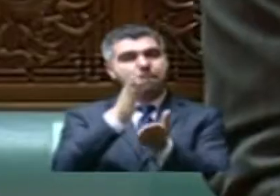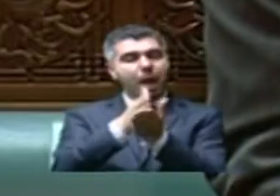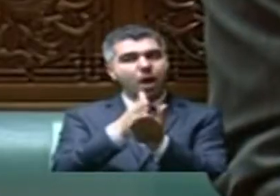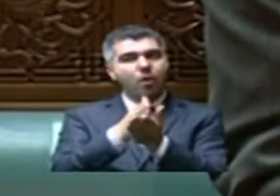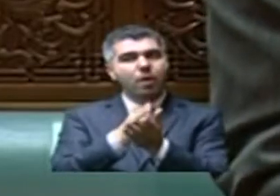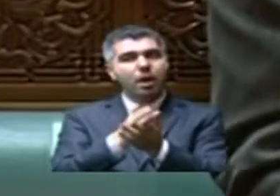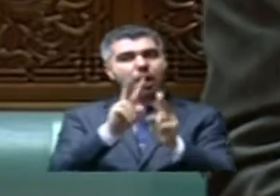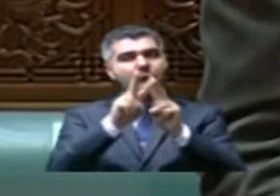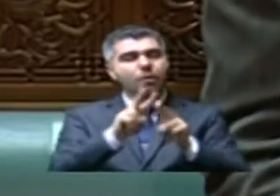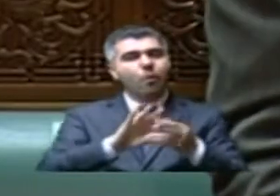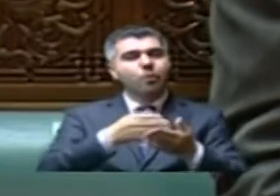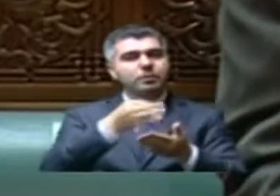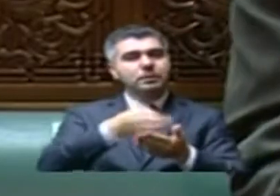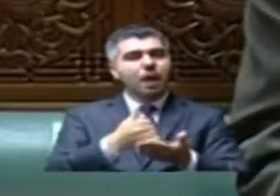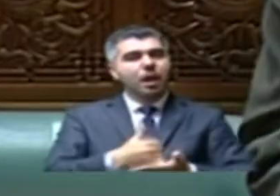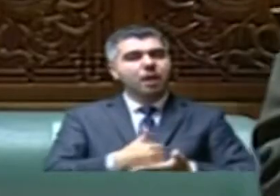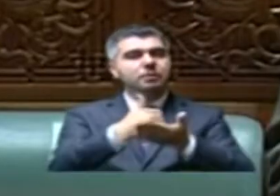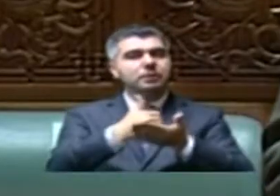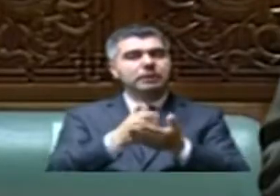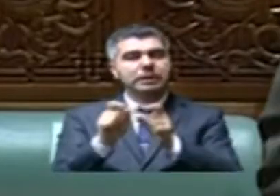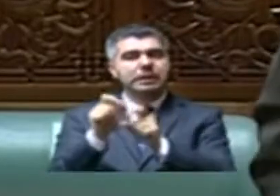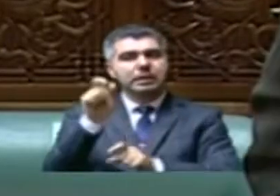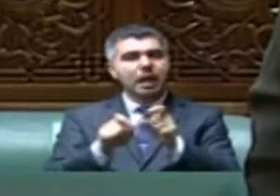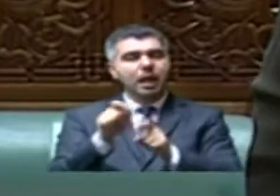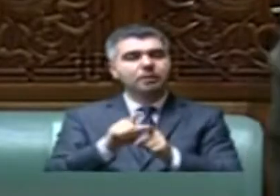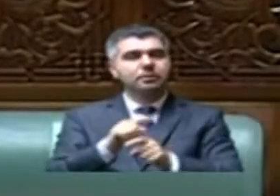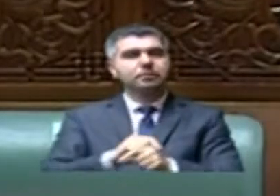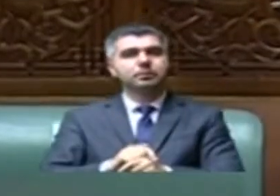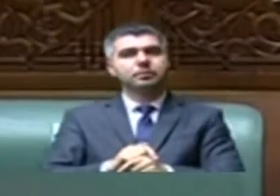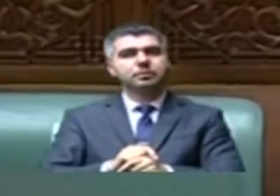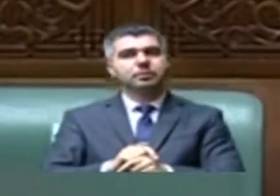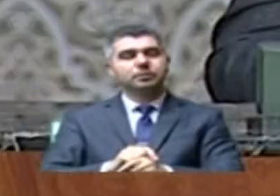للتحقق لإنصاف المتضررين. شكرا الذين يتوسمون فيكم الوزير الجاد والمسؤول. شكرا.